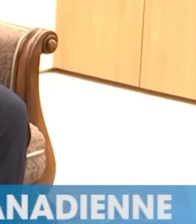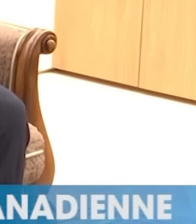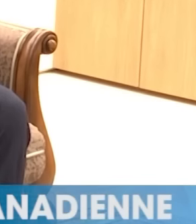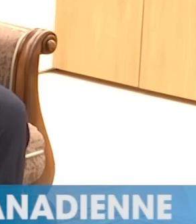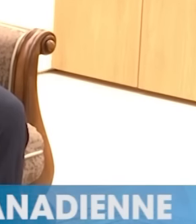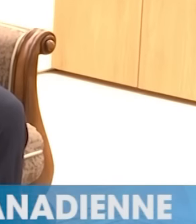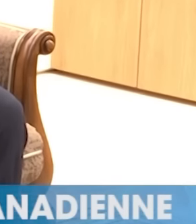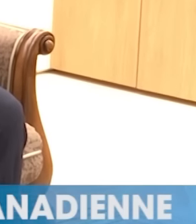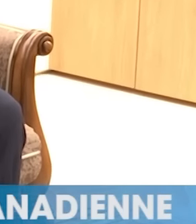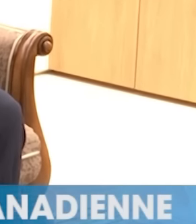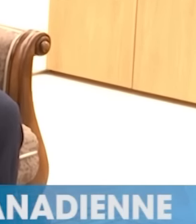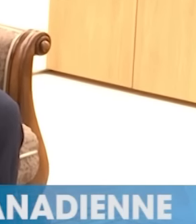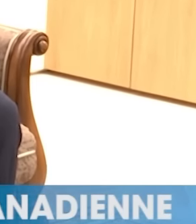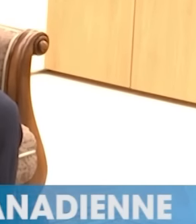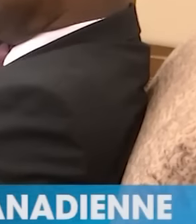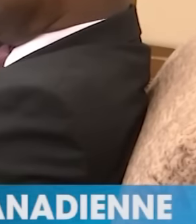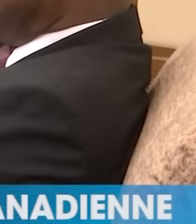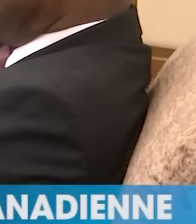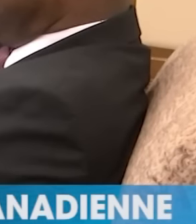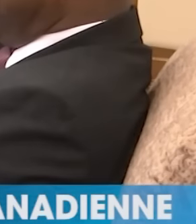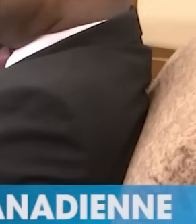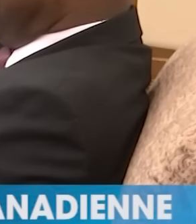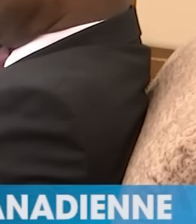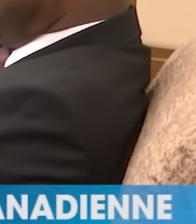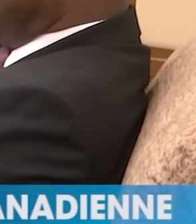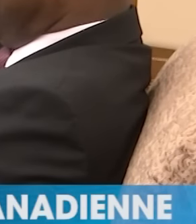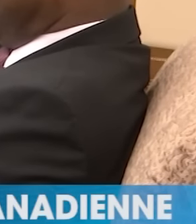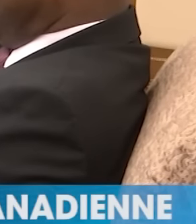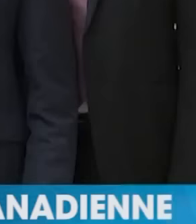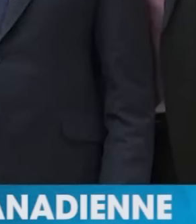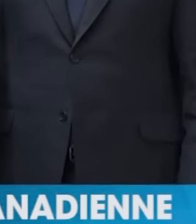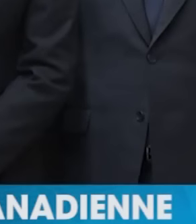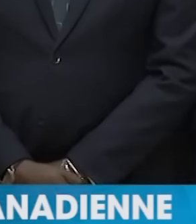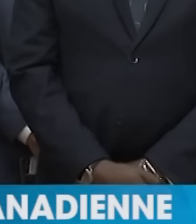nouveau partenariat de coopération commerciale.